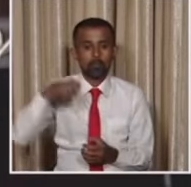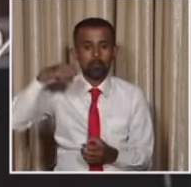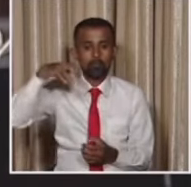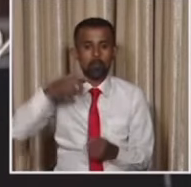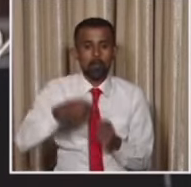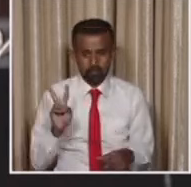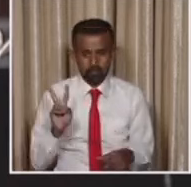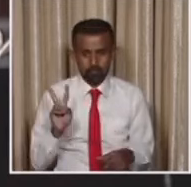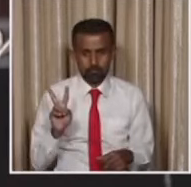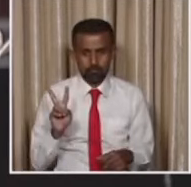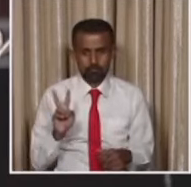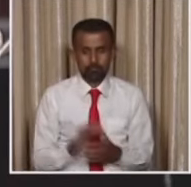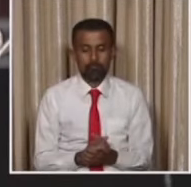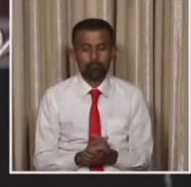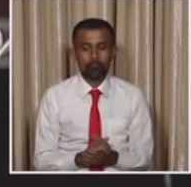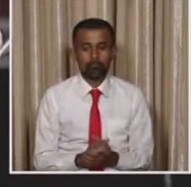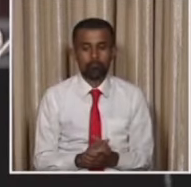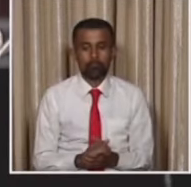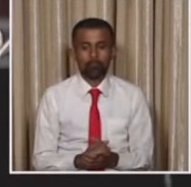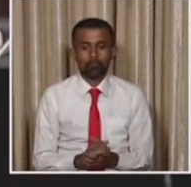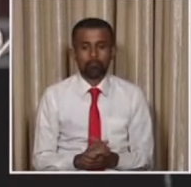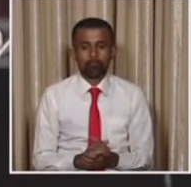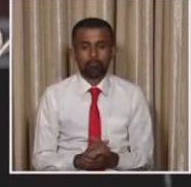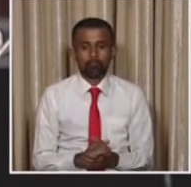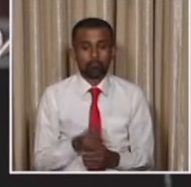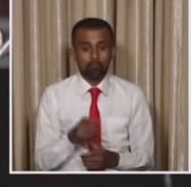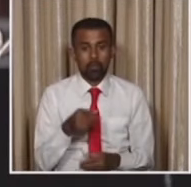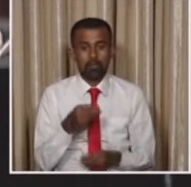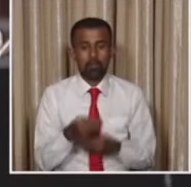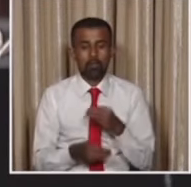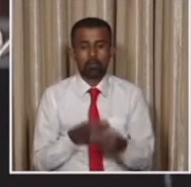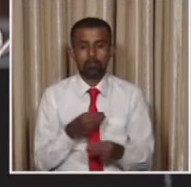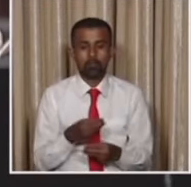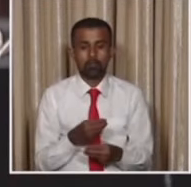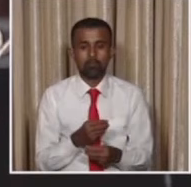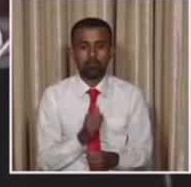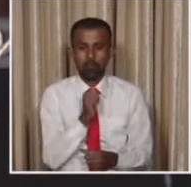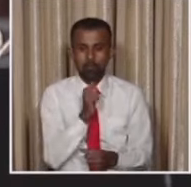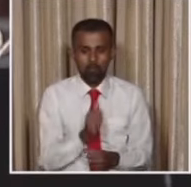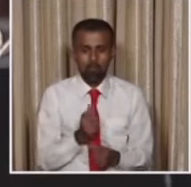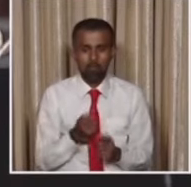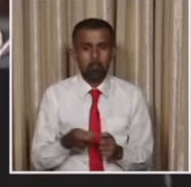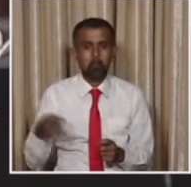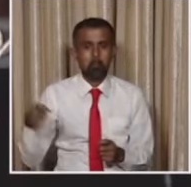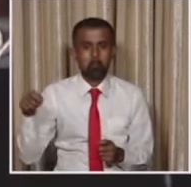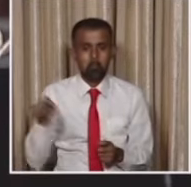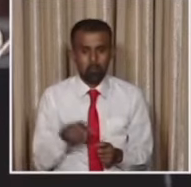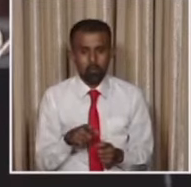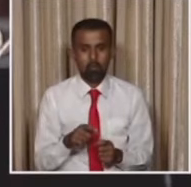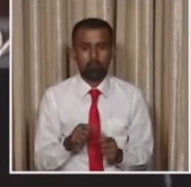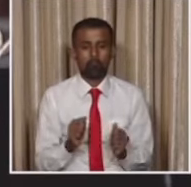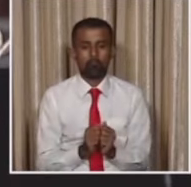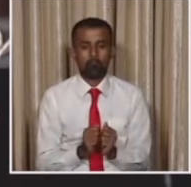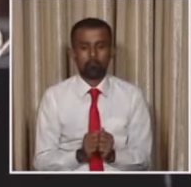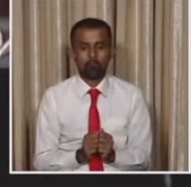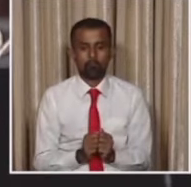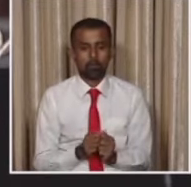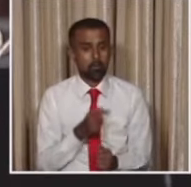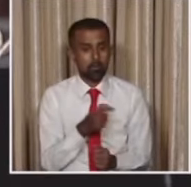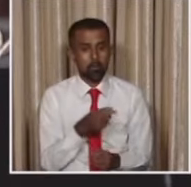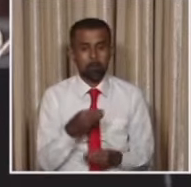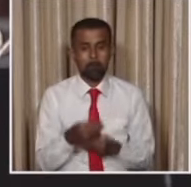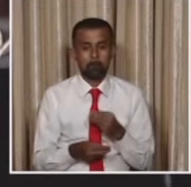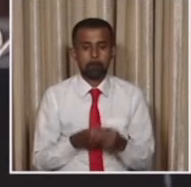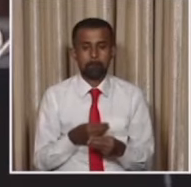මිලදී ගන්නවාද කියන එක. එතකොට මේ සමාගම තමයි ඇත්ත ප්‍රසම්පාදන ක්‍රියාවලිය ඉන්න සමාගම. මේ